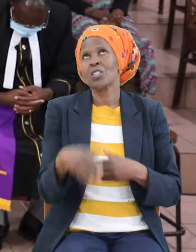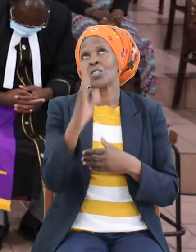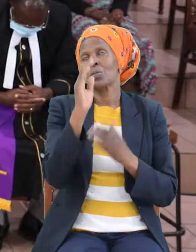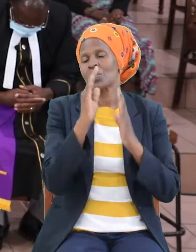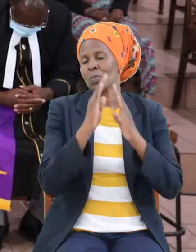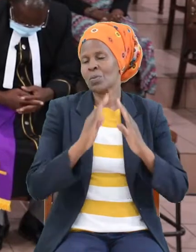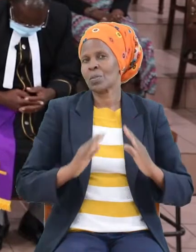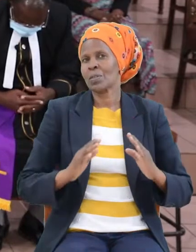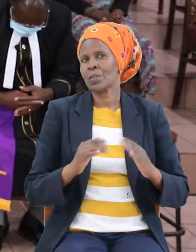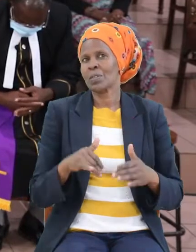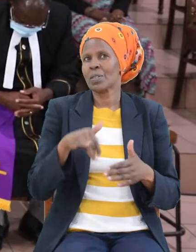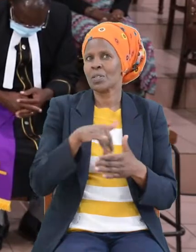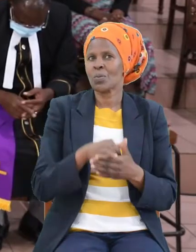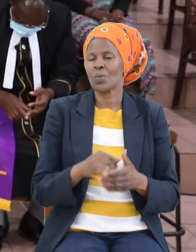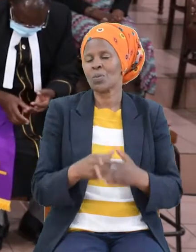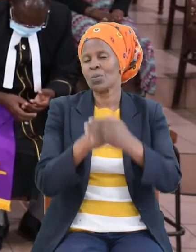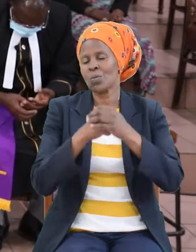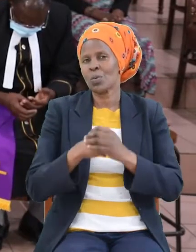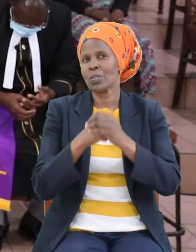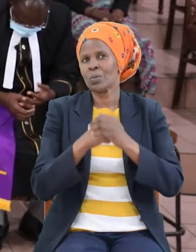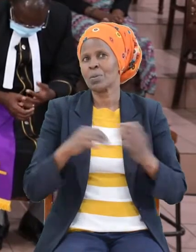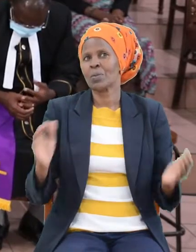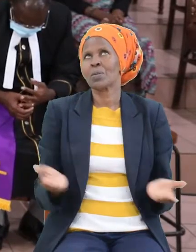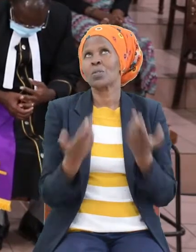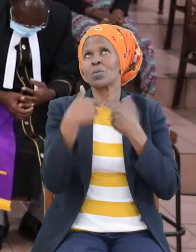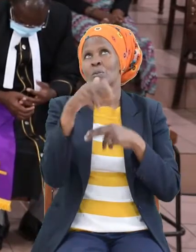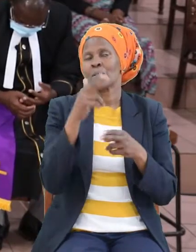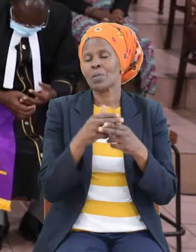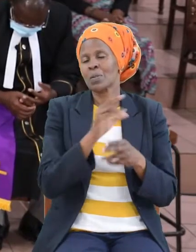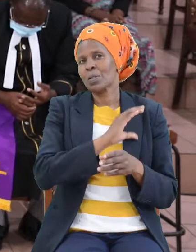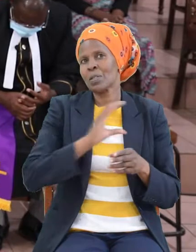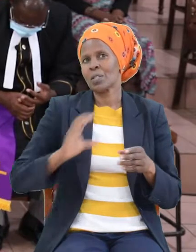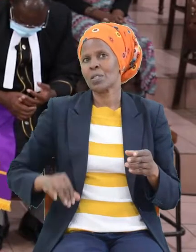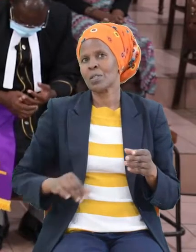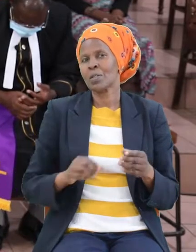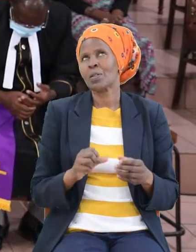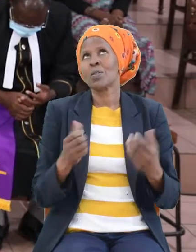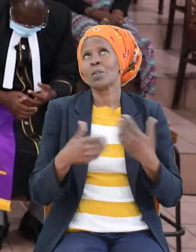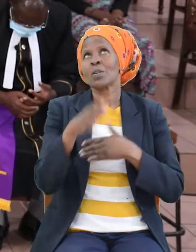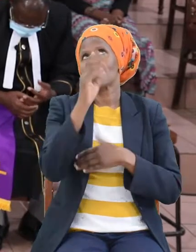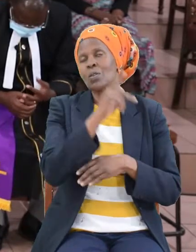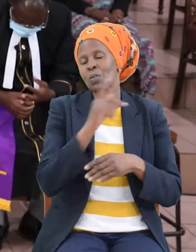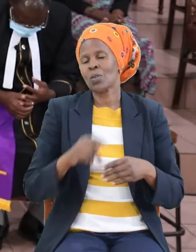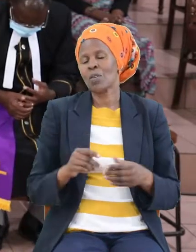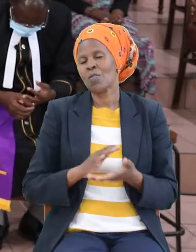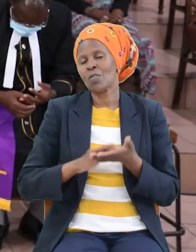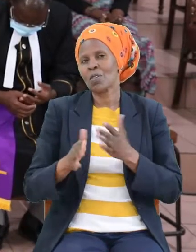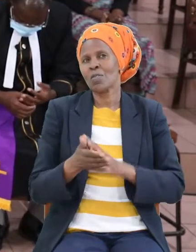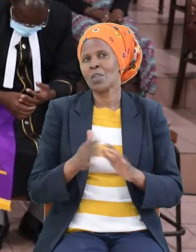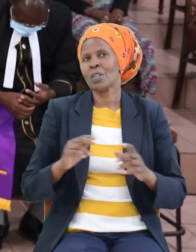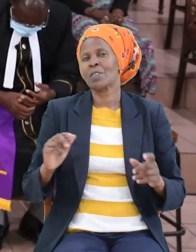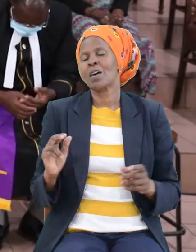Bwana, tuweze kukua bundu na kuinua jina lako Kristo. Mfalume wa ajabu, tusamee makosa yote twaweza